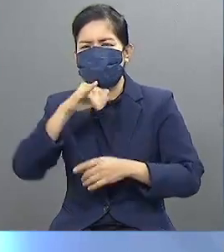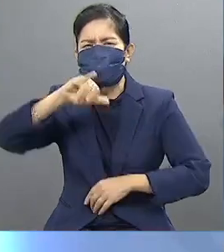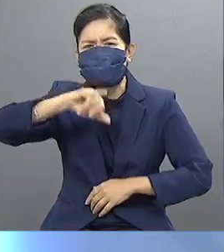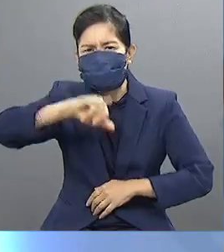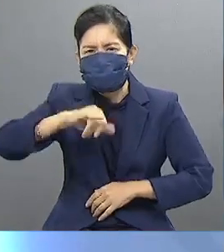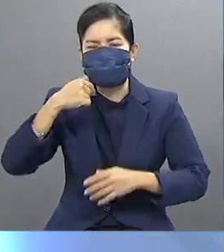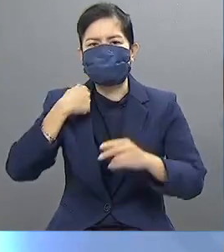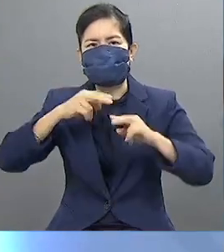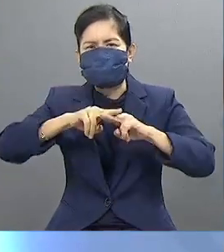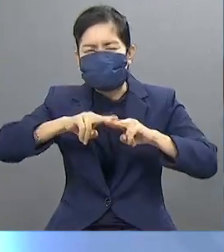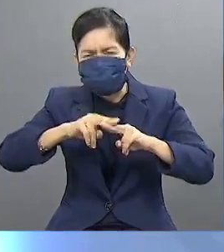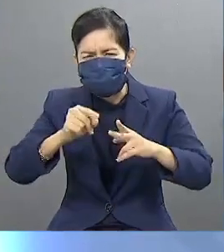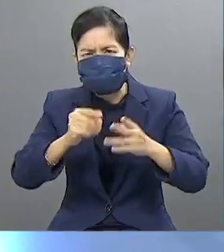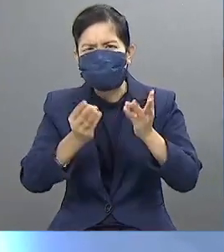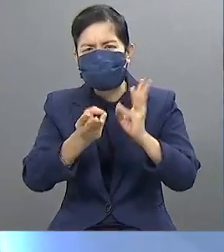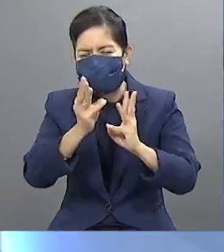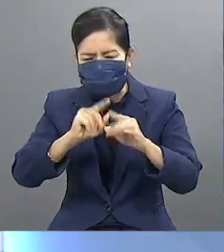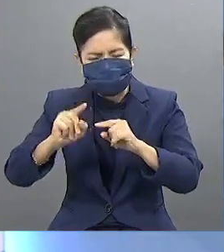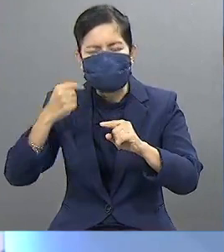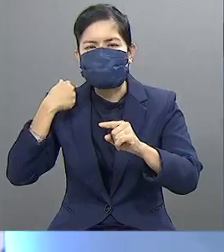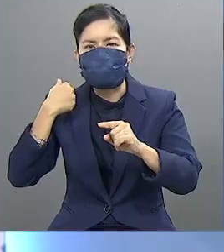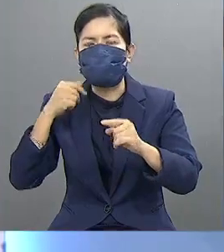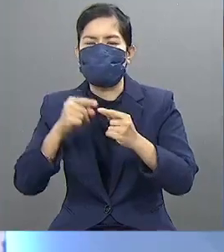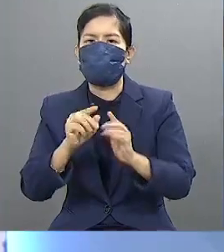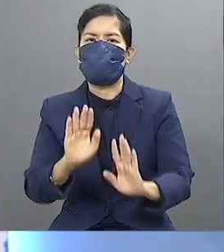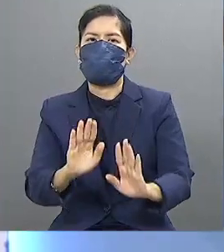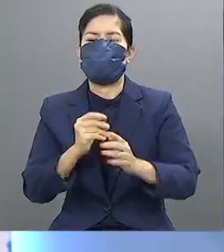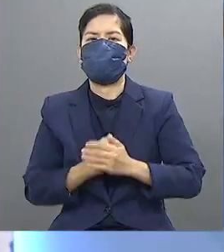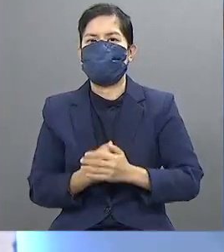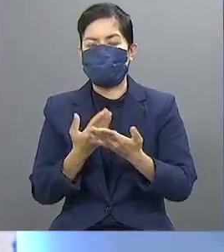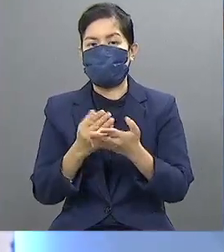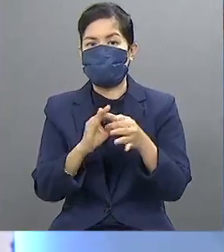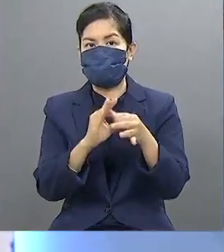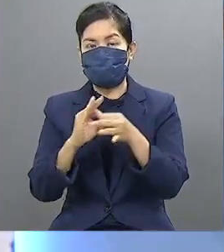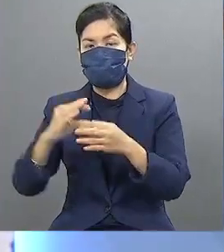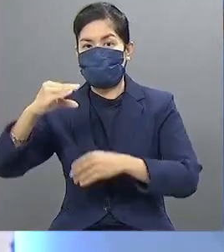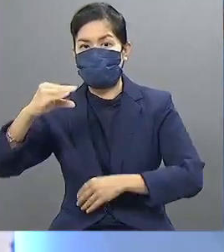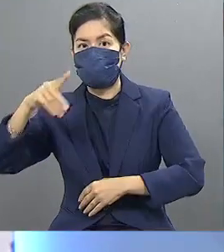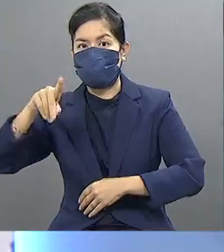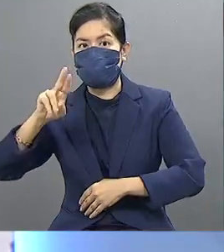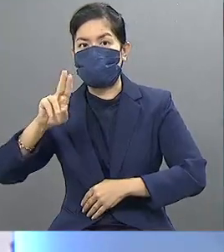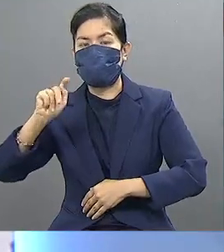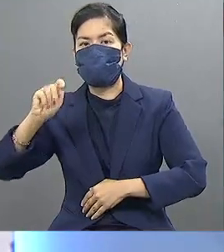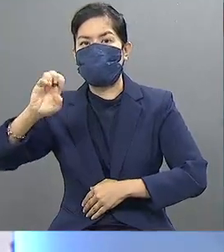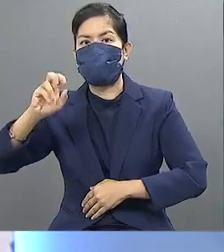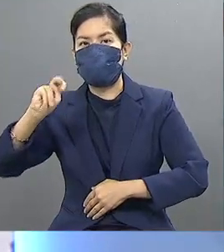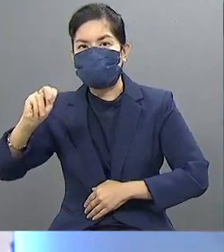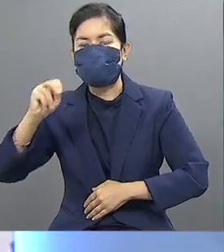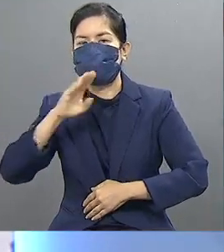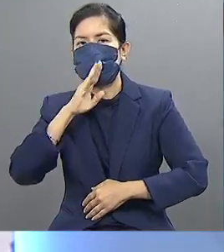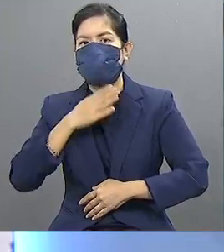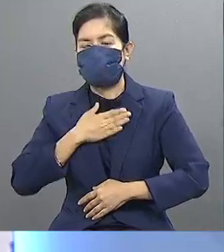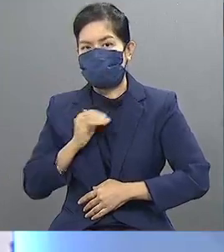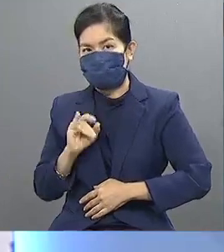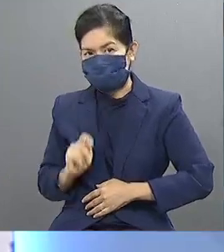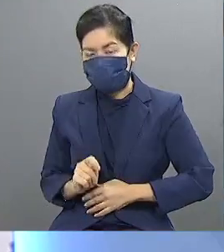ที่มีน้ำปลาซีอิ๊วเยอะแล้วก็อาหารพวกโปรตีนถ้าเราเป็นโรคไตแล้วโปรตีนเราก็ต้องทานน้อยลงนิดนึงอาจจะลดลงจากคนปกติ